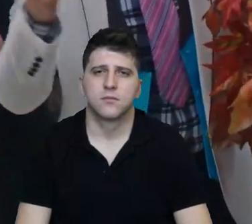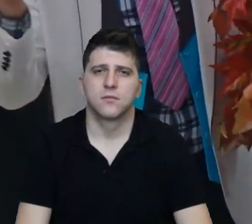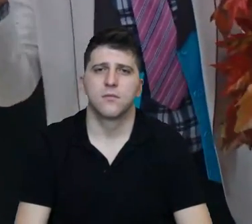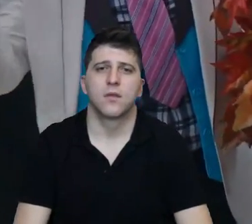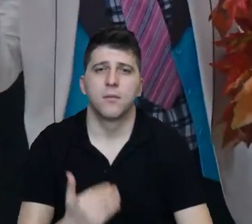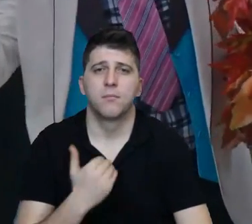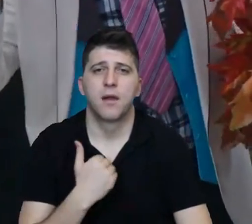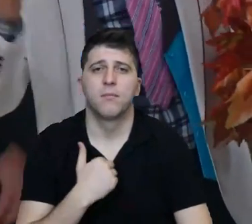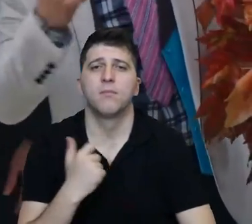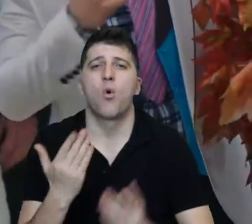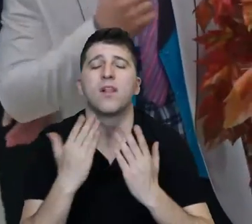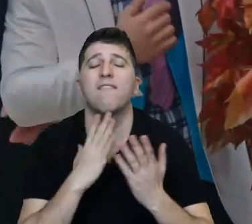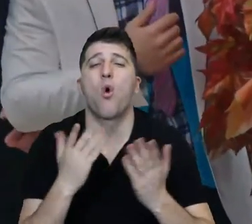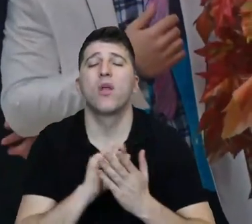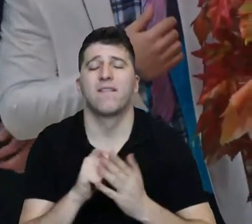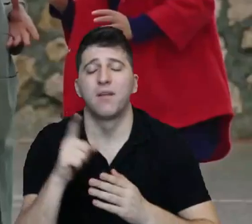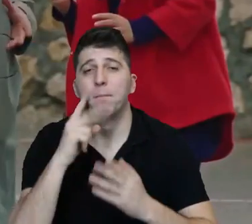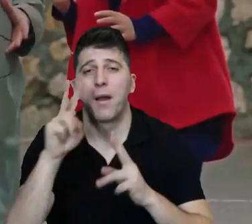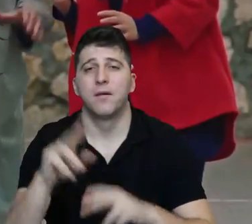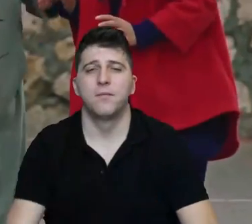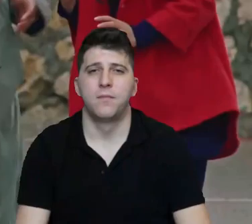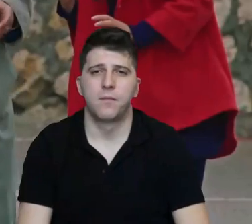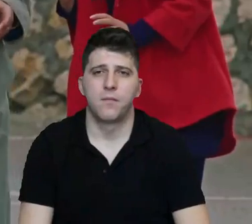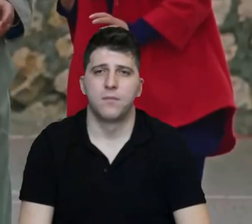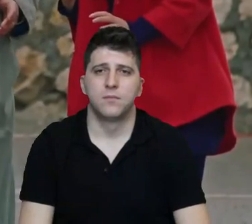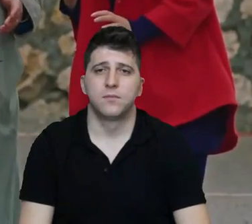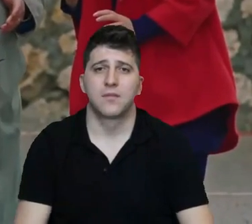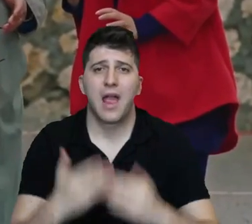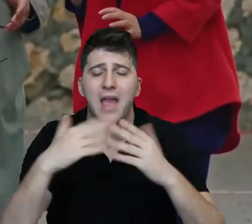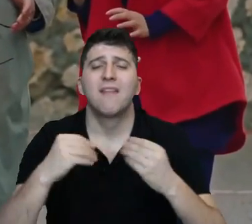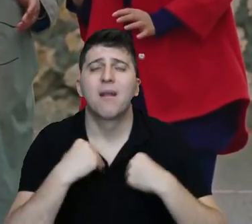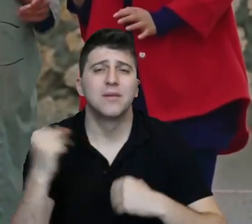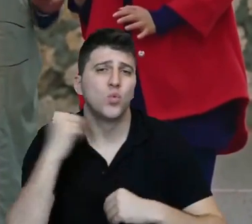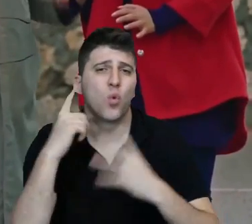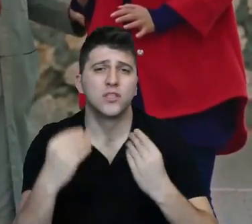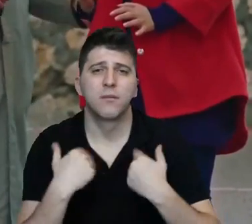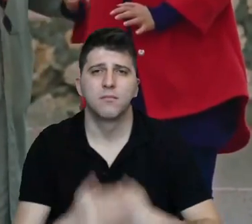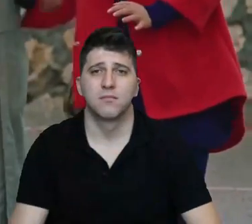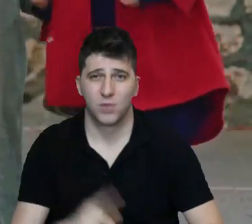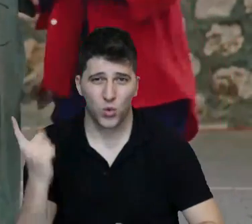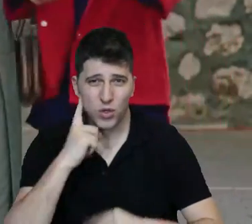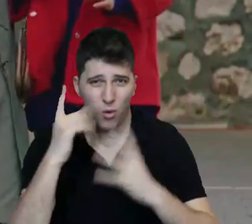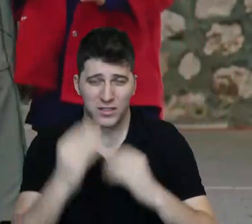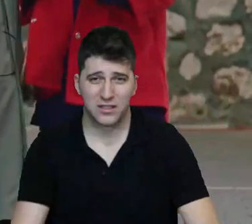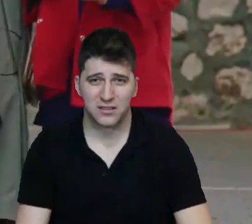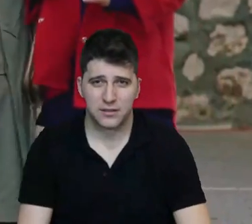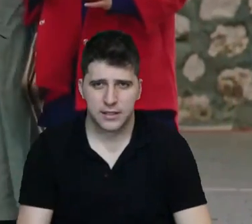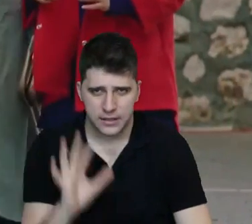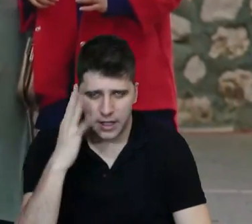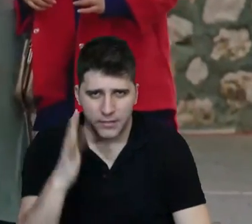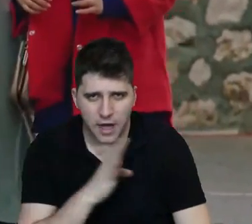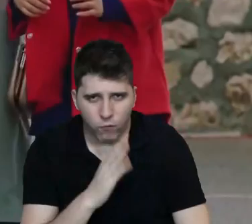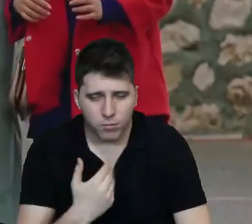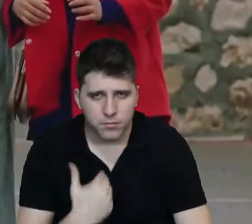Benim bitirme ödevim var, bitirme ödevim. Hadi bak oraya bak. Bana mani olmadan yıldız olacağım. Kim yıldız mı olacaksın? Delendirme yavrum